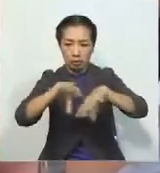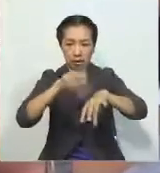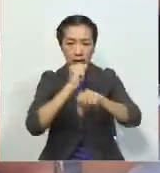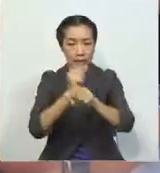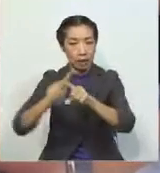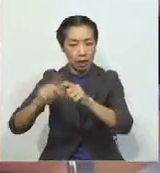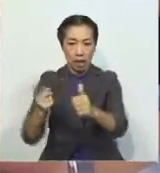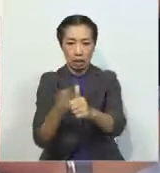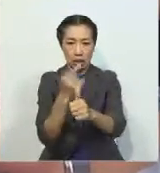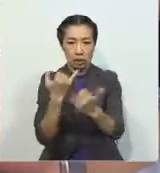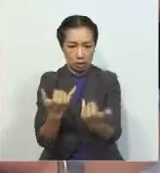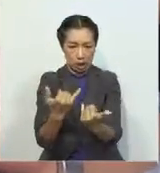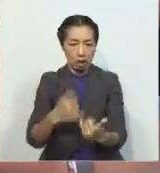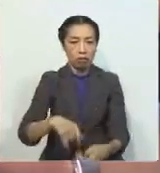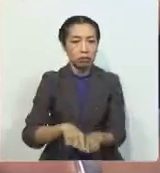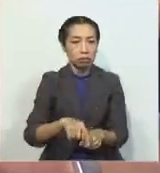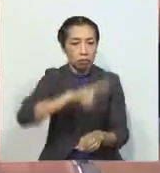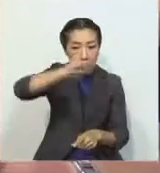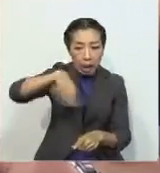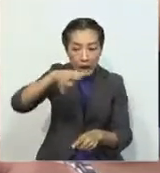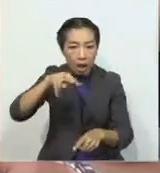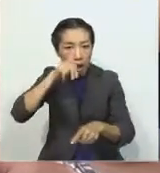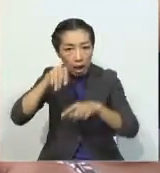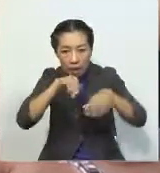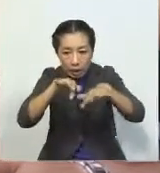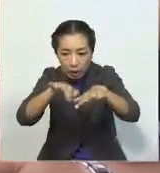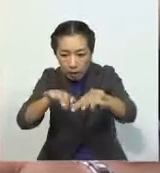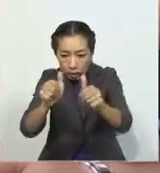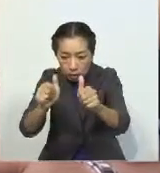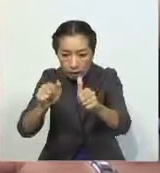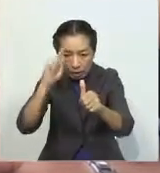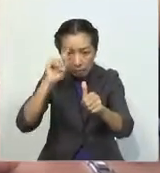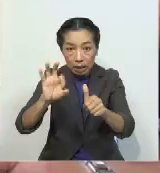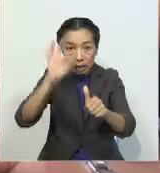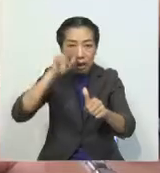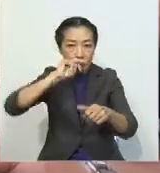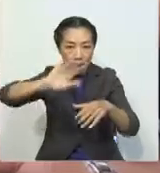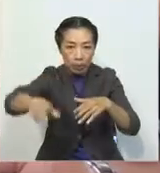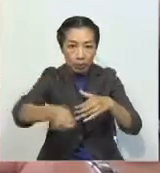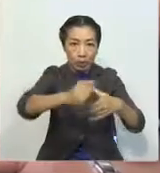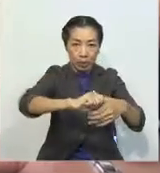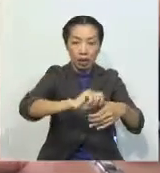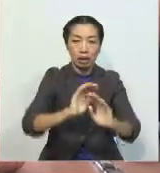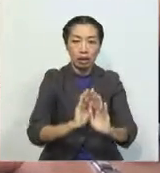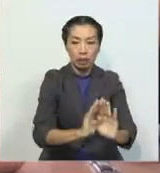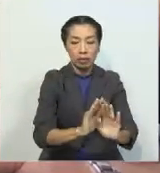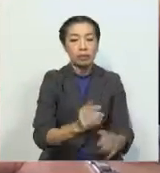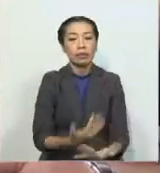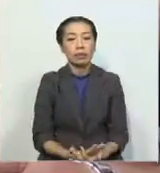ในเรื่องแรกคือเรื่องของบริเวณได้สำรวจนะครับแล้วก็ได้เตรียมการความเรียบร้อย